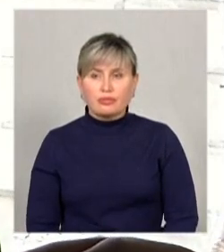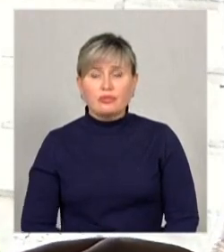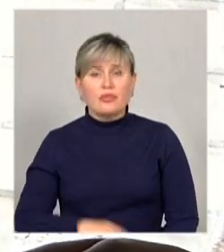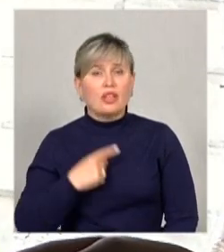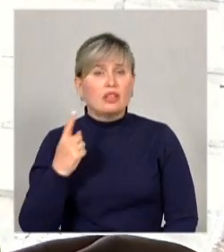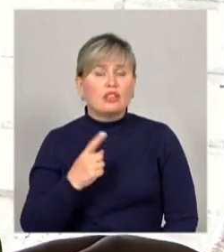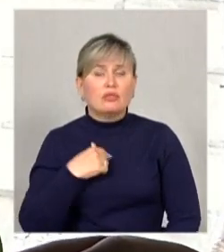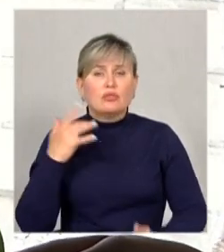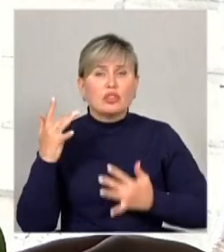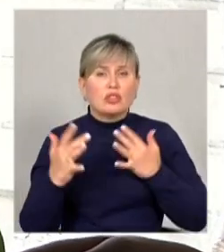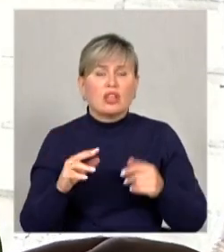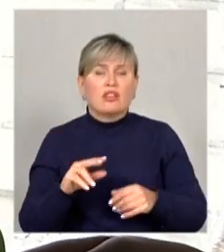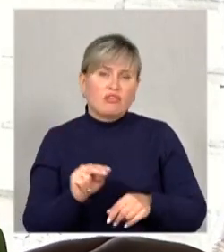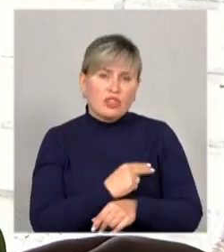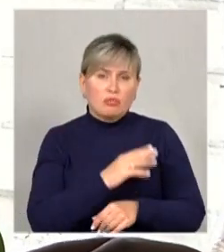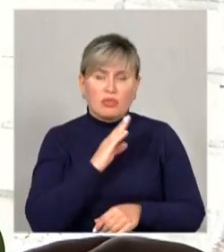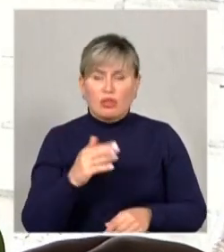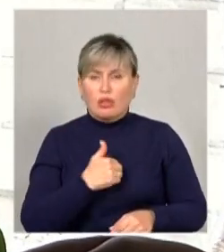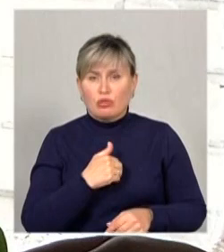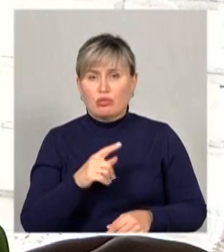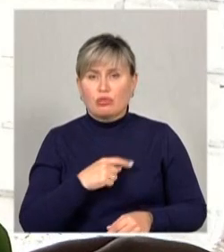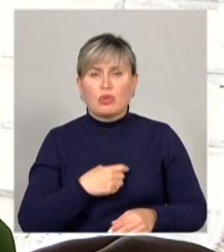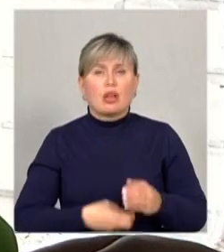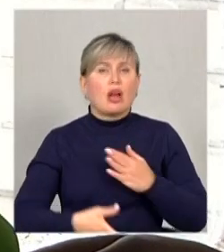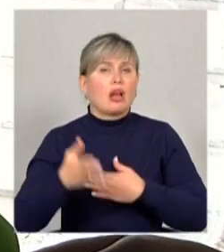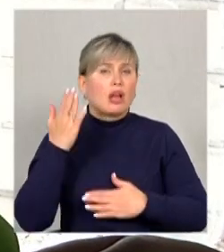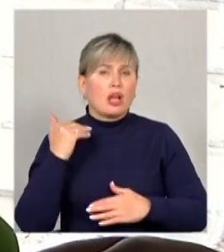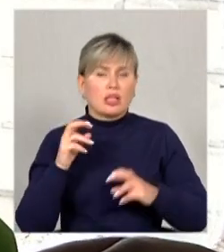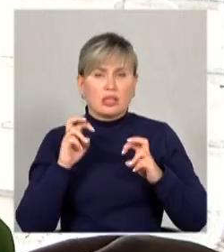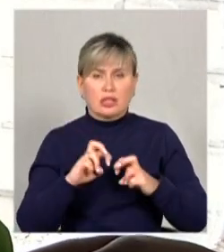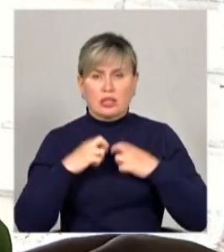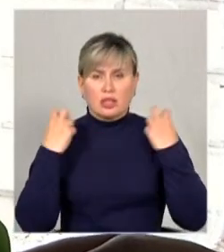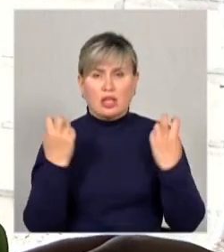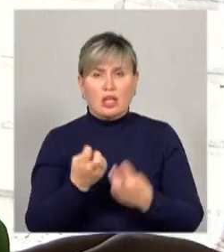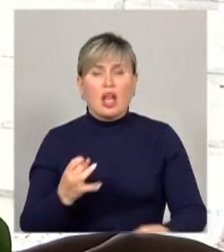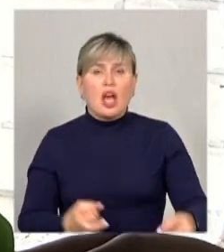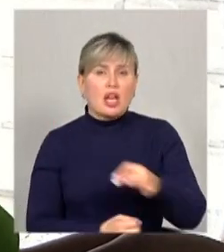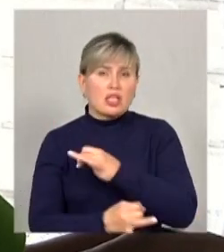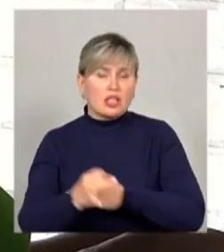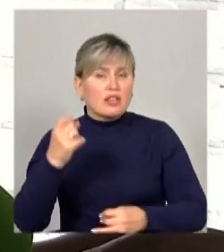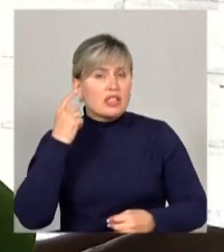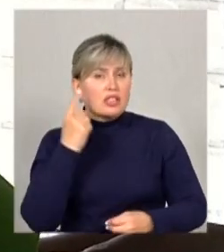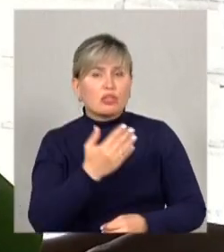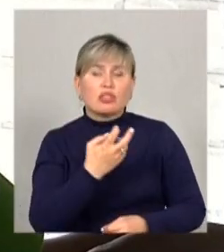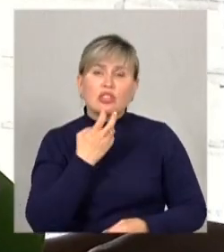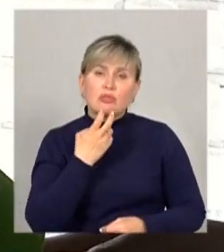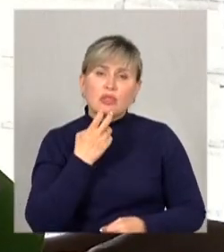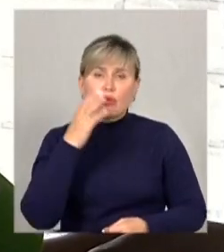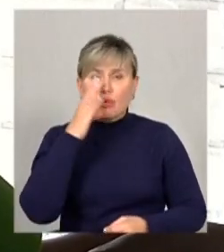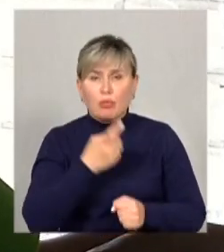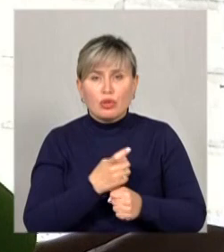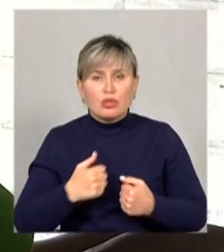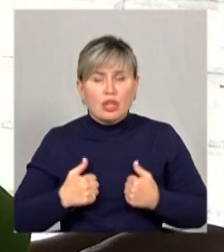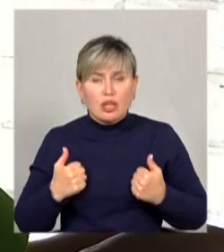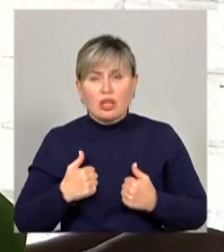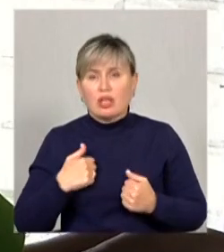Единственное, о чем я мечтаю, вылечить маму. Хочу, чтобы мы, как и раньше, сидели за одним столом, разговаривали, слышали ее смех. Папа очень старается,